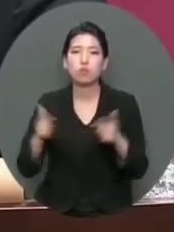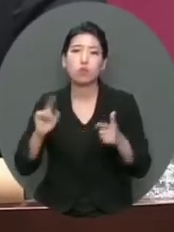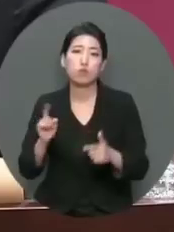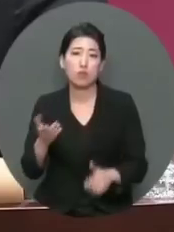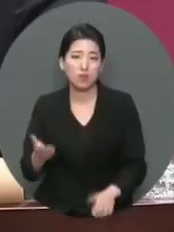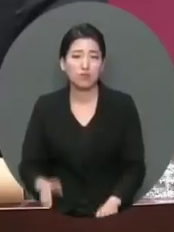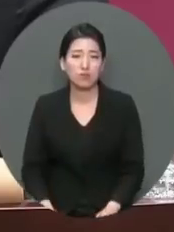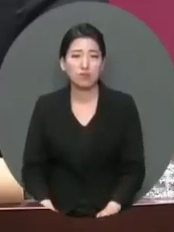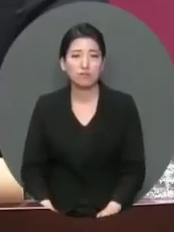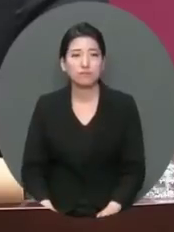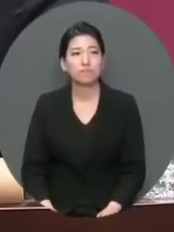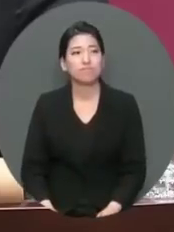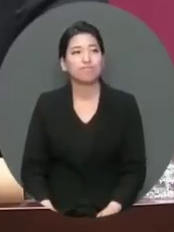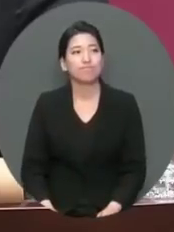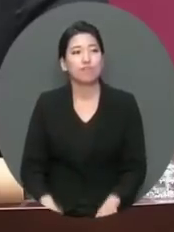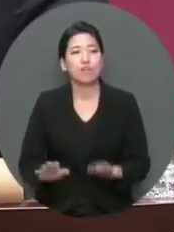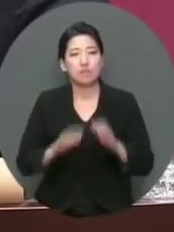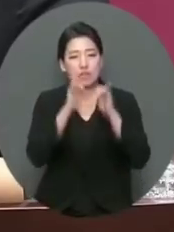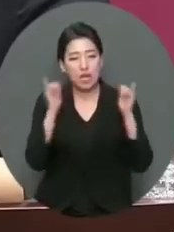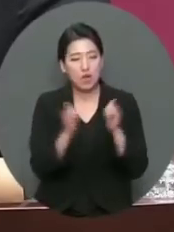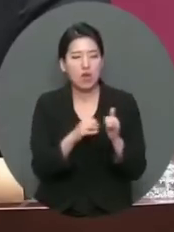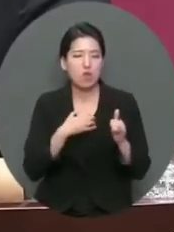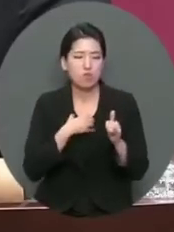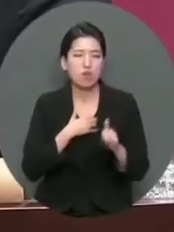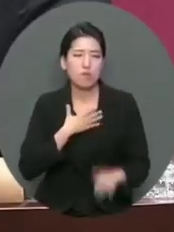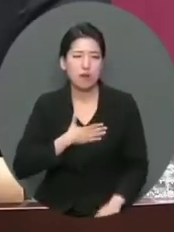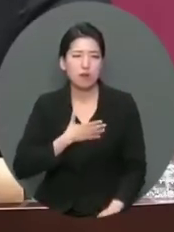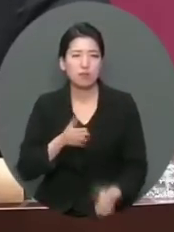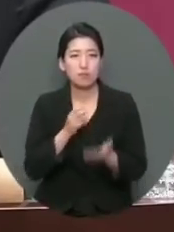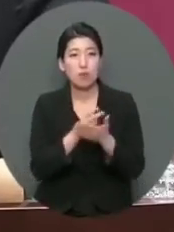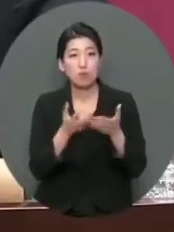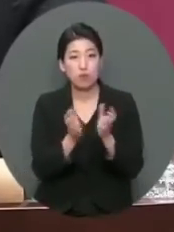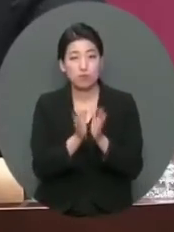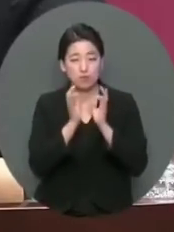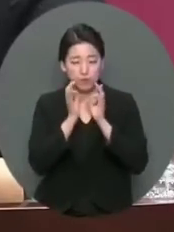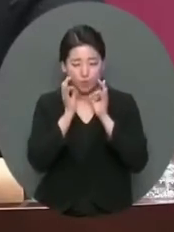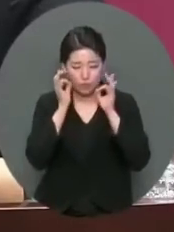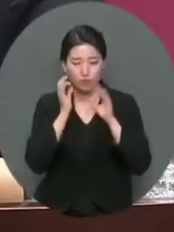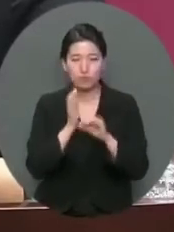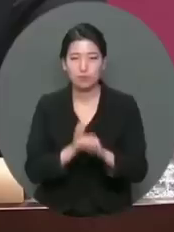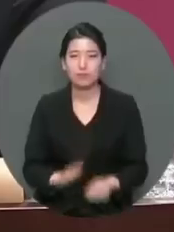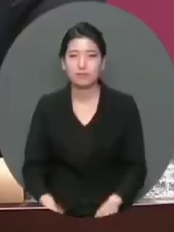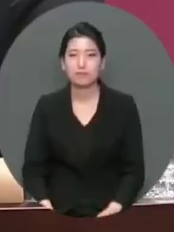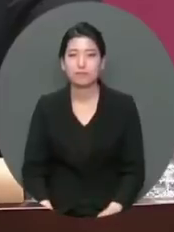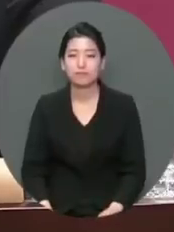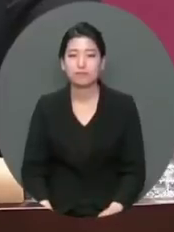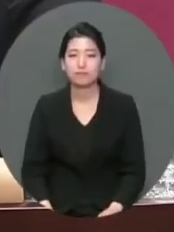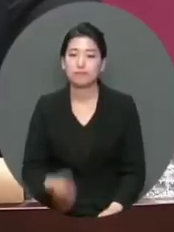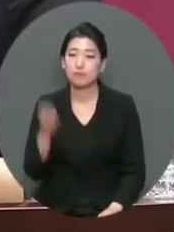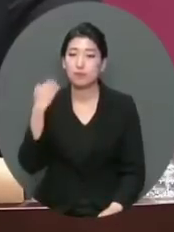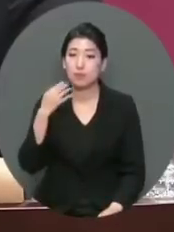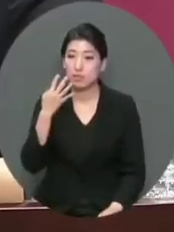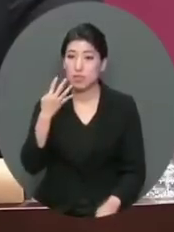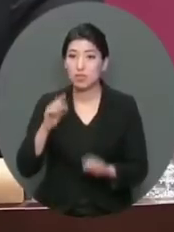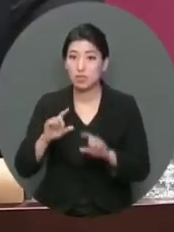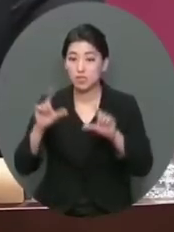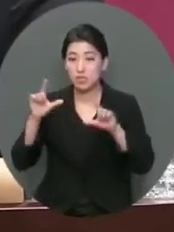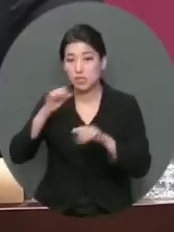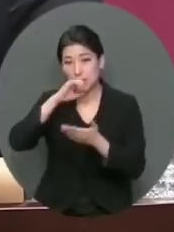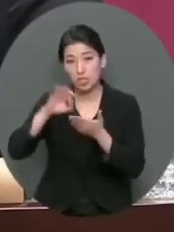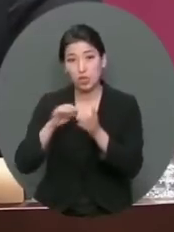전 정부 차원에서 각고의 노력을 하고 있습니다. 장관님께서 지난 4일 예결위